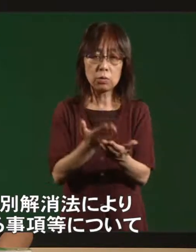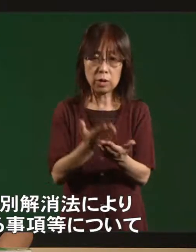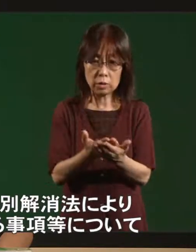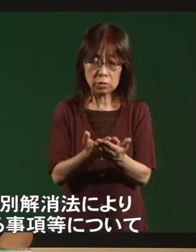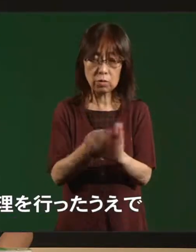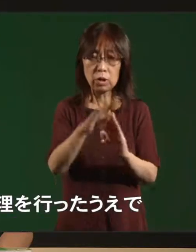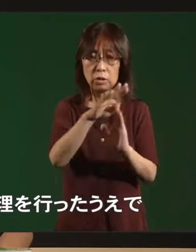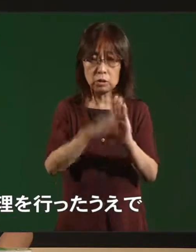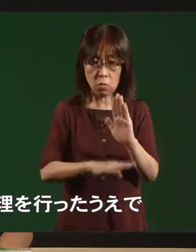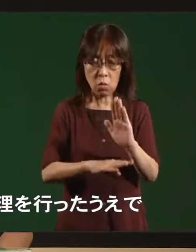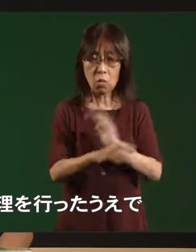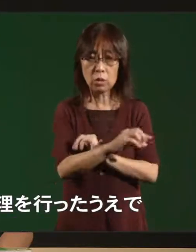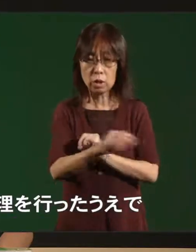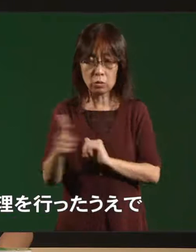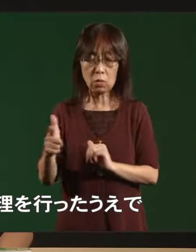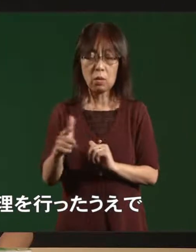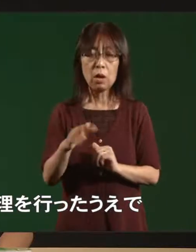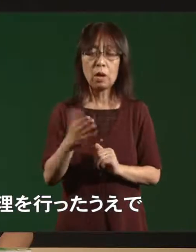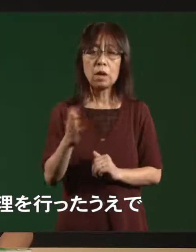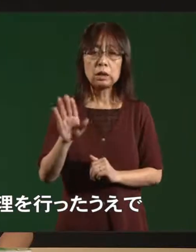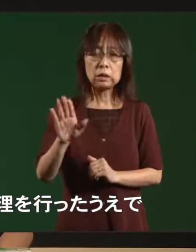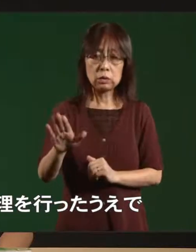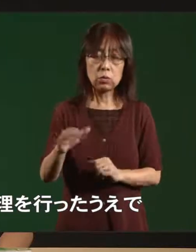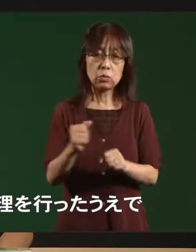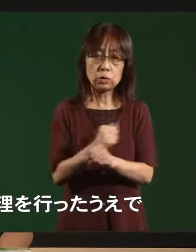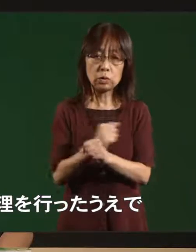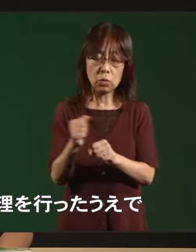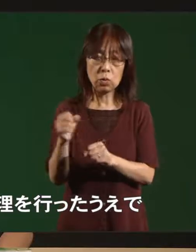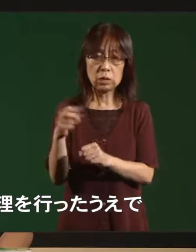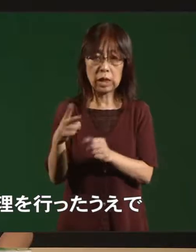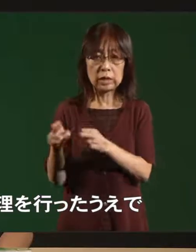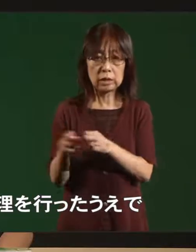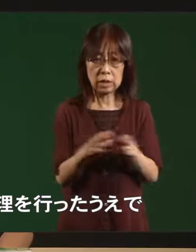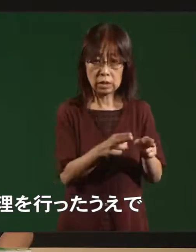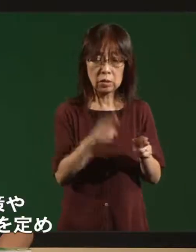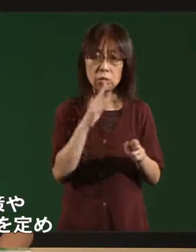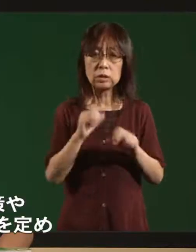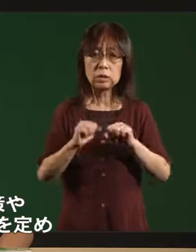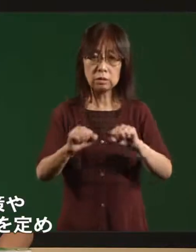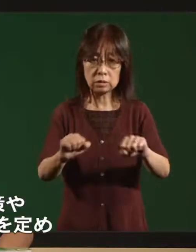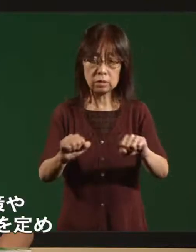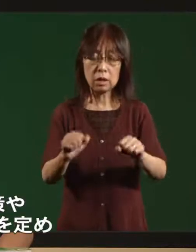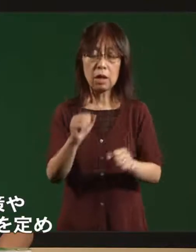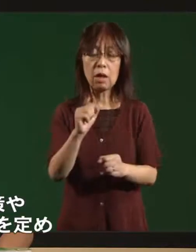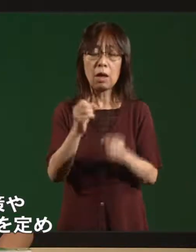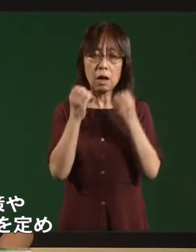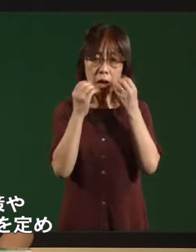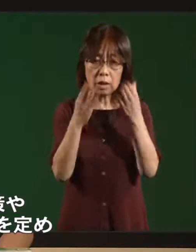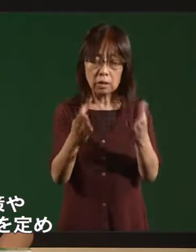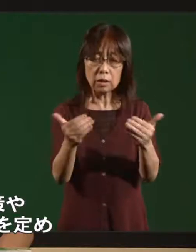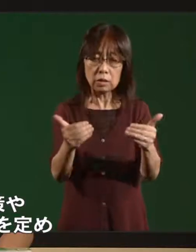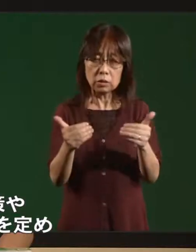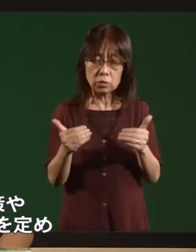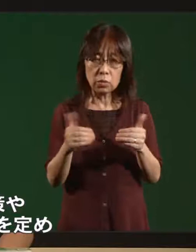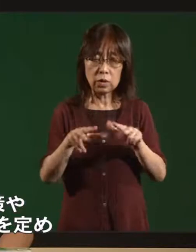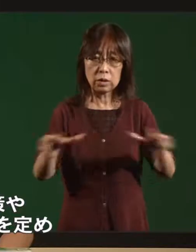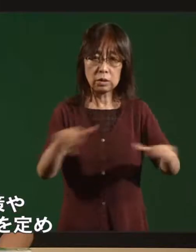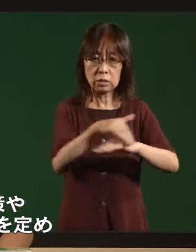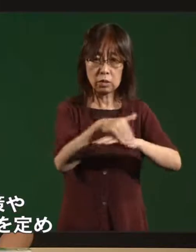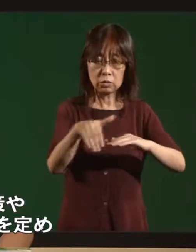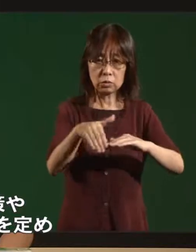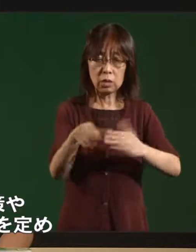て既存の事業などの再整理を行った上で新たに必要となる政策や